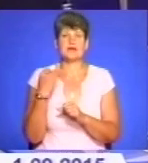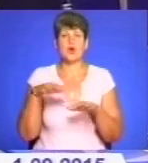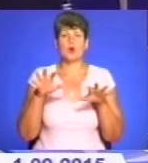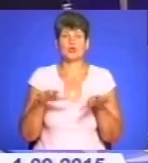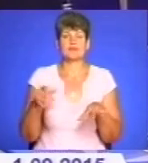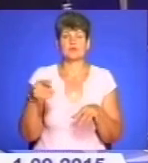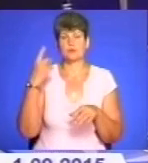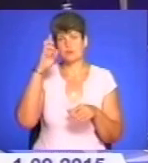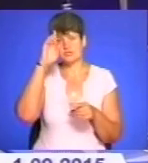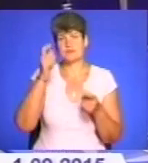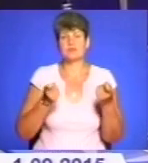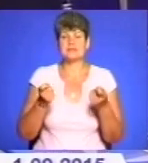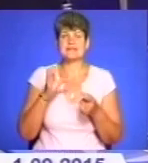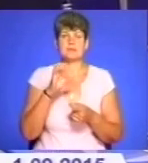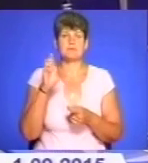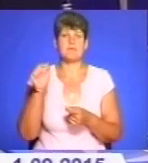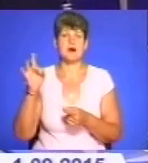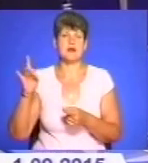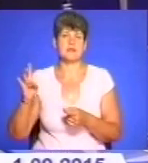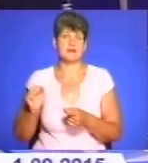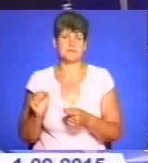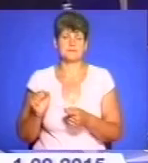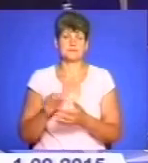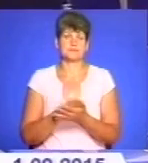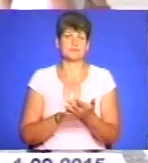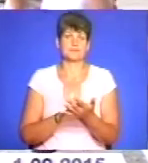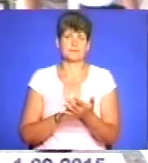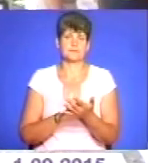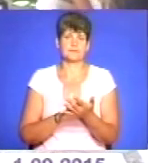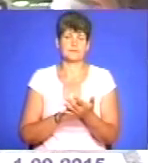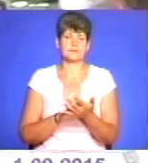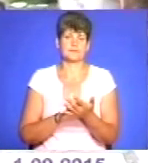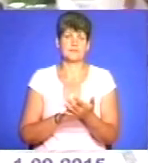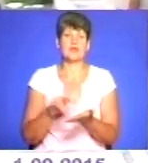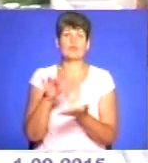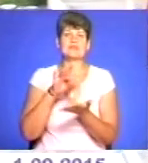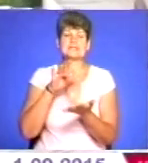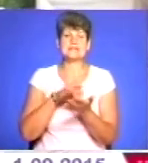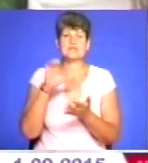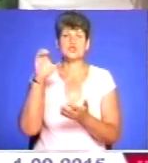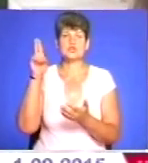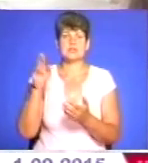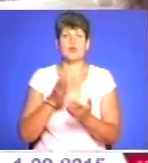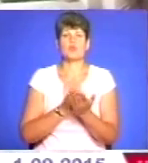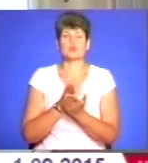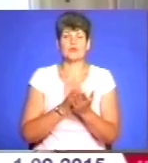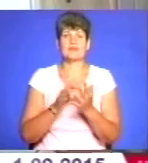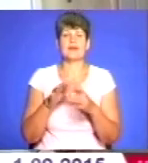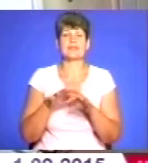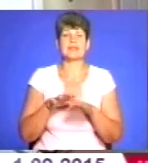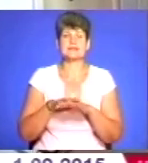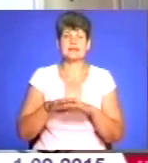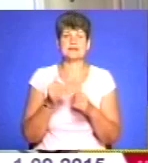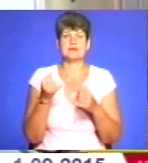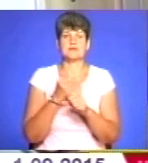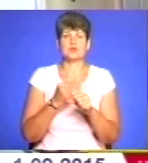обласної державної адміністрації Степан Барна. Про це у сюжеті. У Центрі соціального обслуговування населення зараз